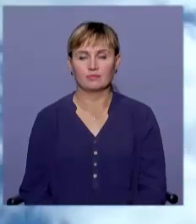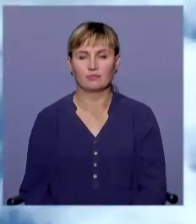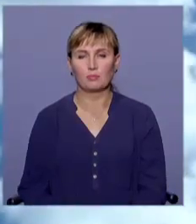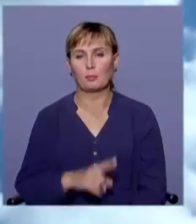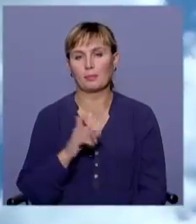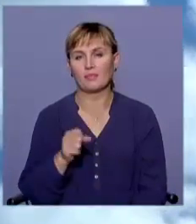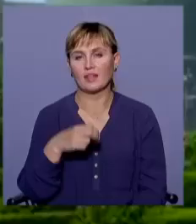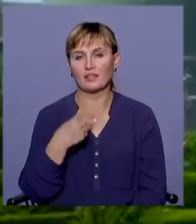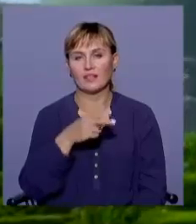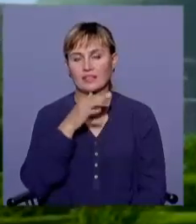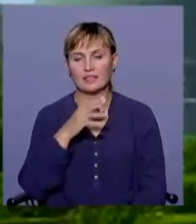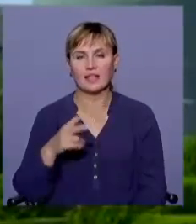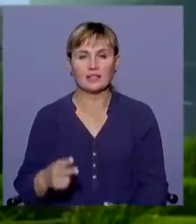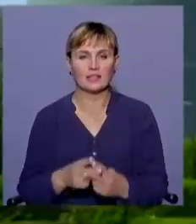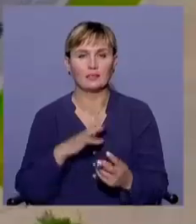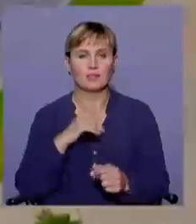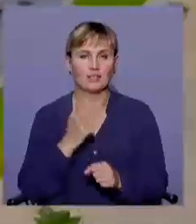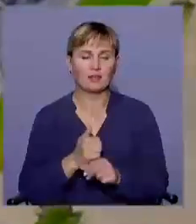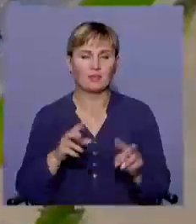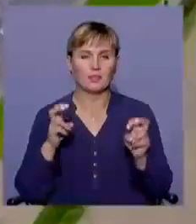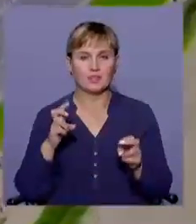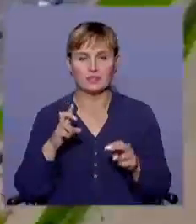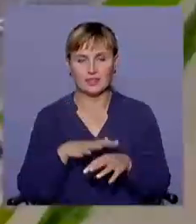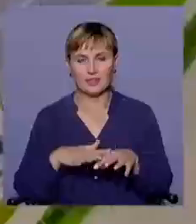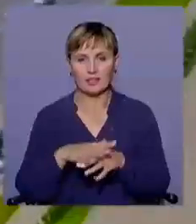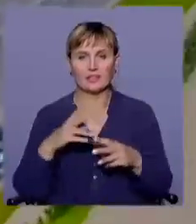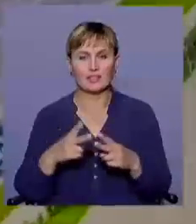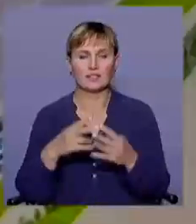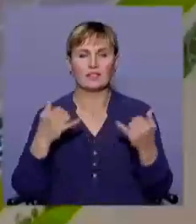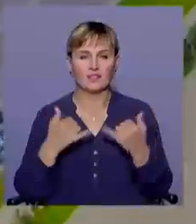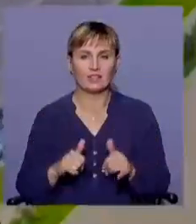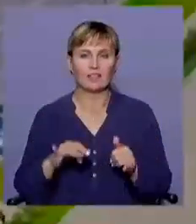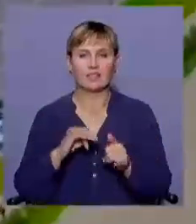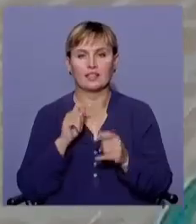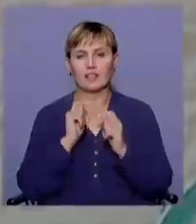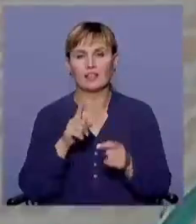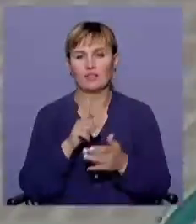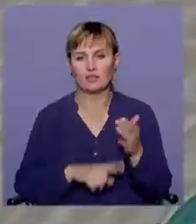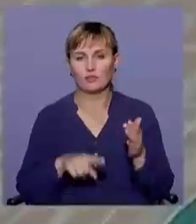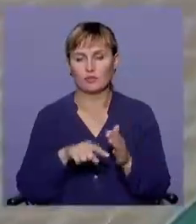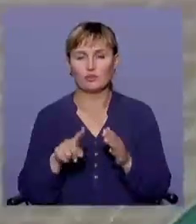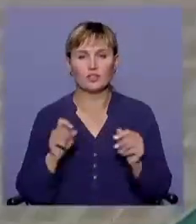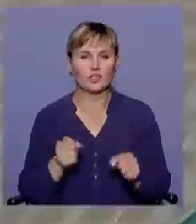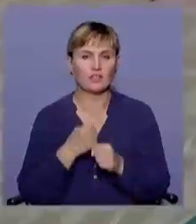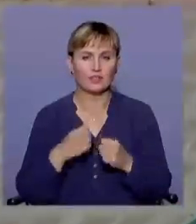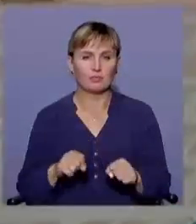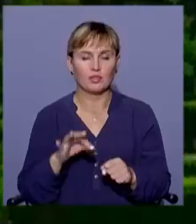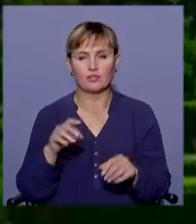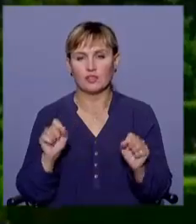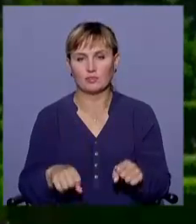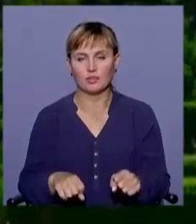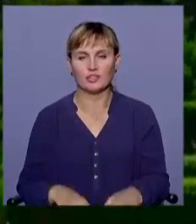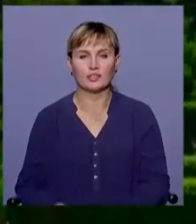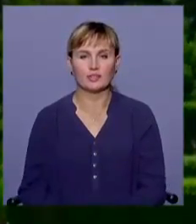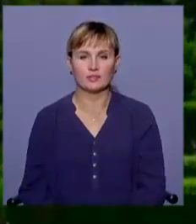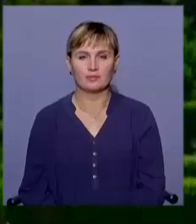За два десятилетия Астана стала главным брендом страны. Столица вдохновляет и дарит веру в то, что даже невозможное возможно.